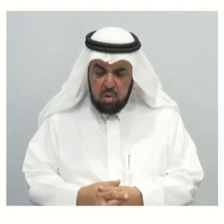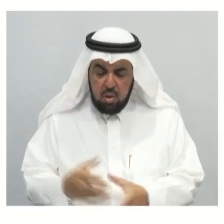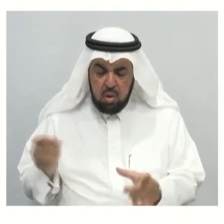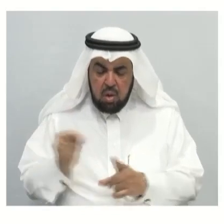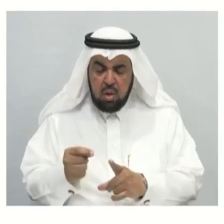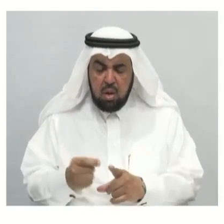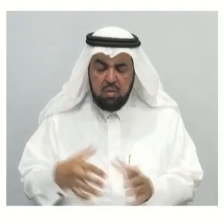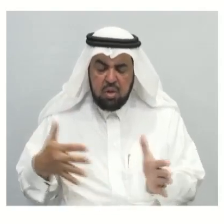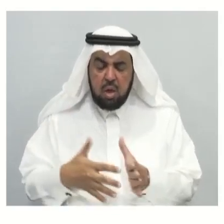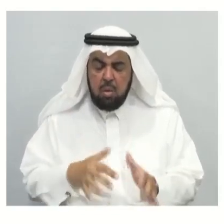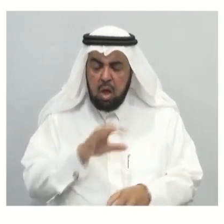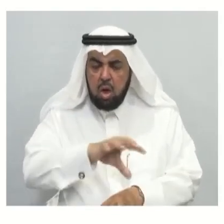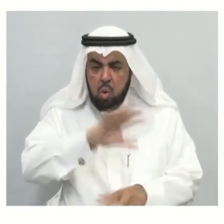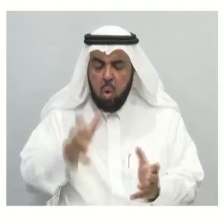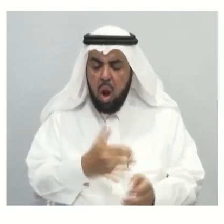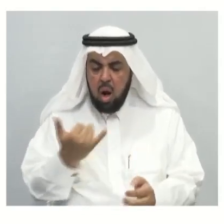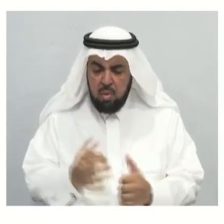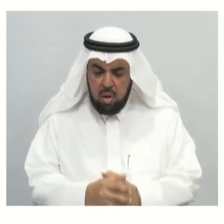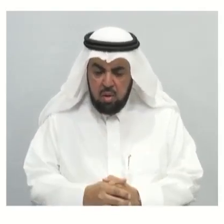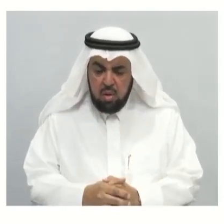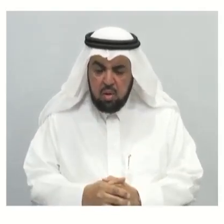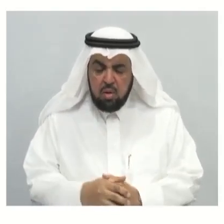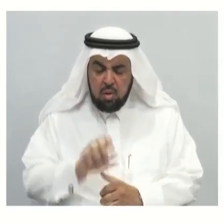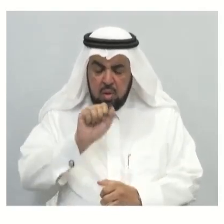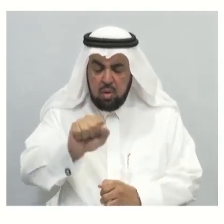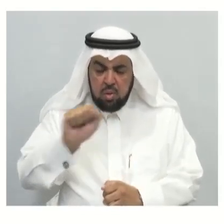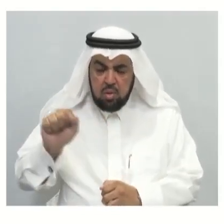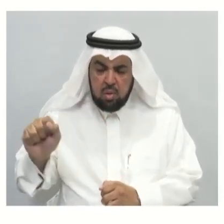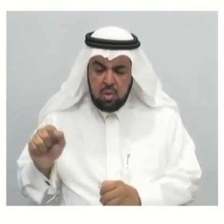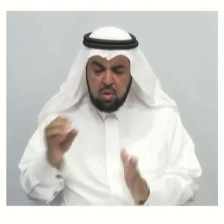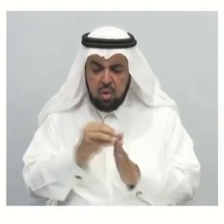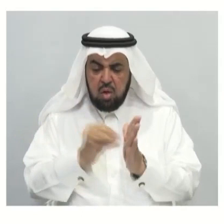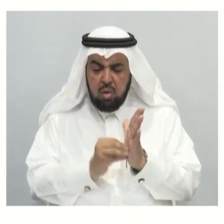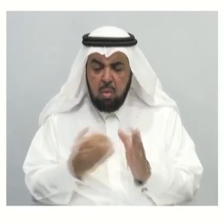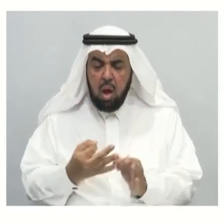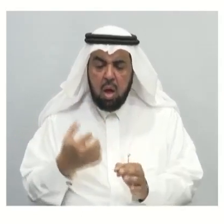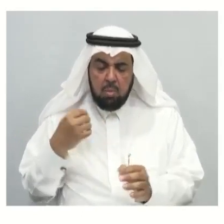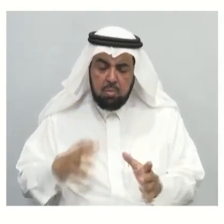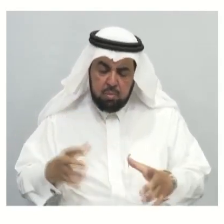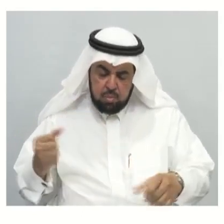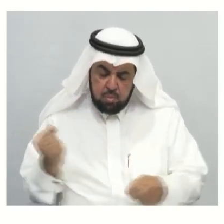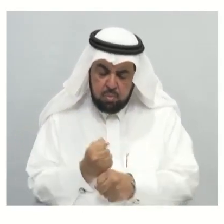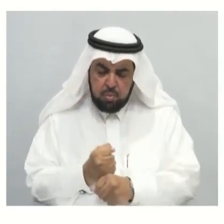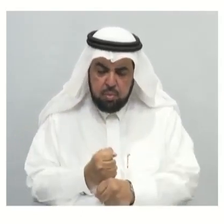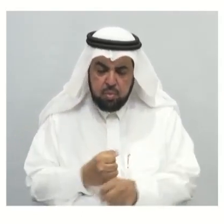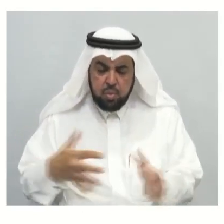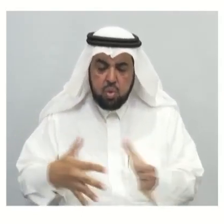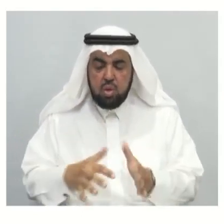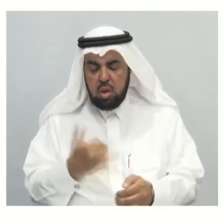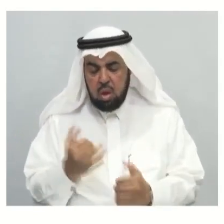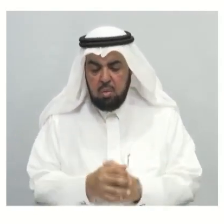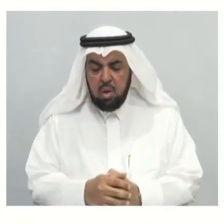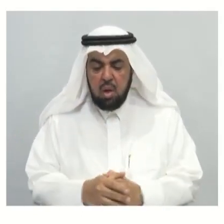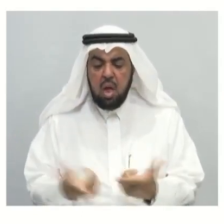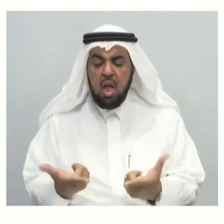اهداف جامعه الدول العربيه يصنف مهام اجهزه جامعه الدول العربيه يوضح اليه